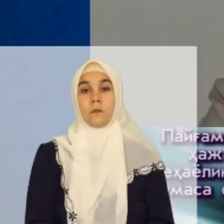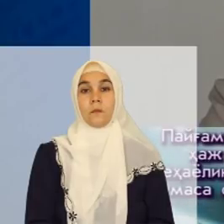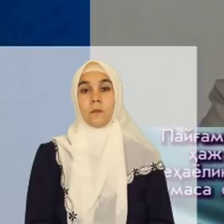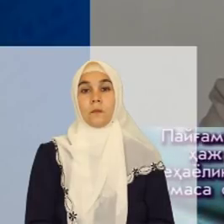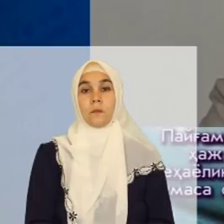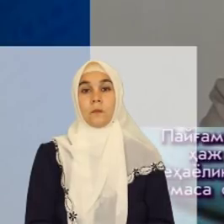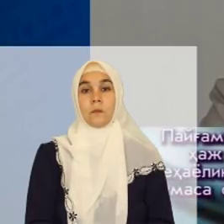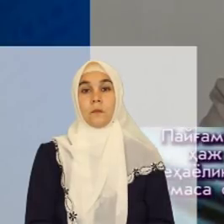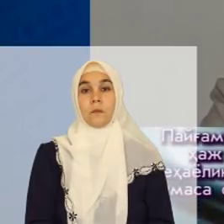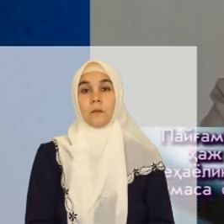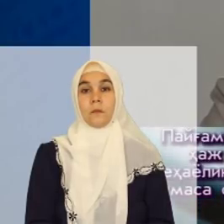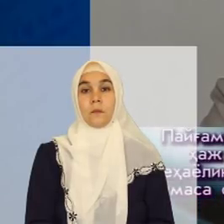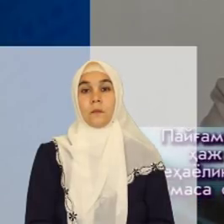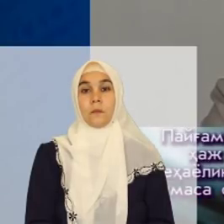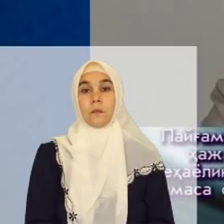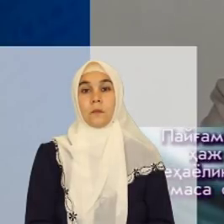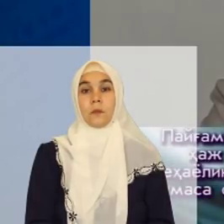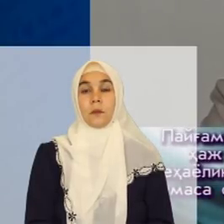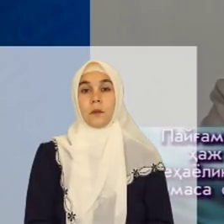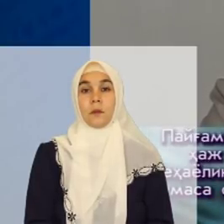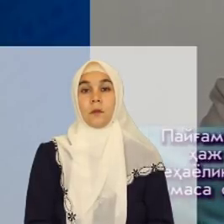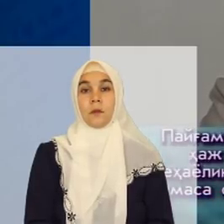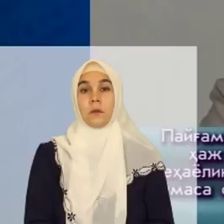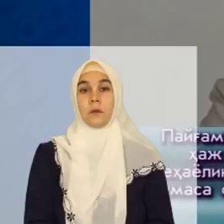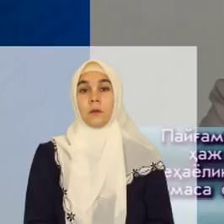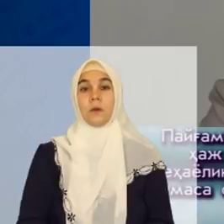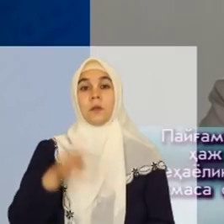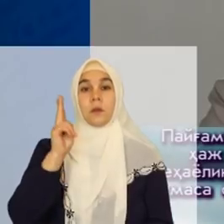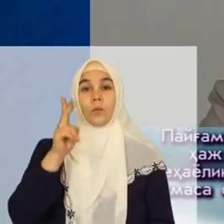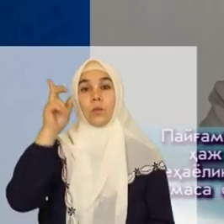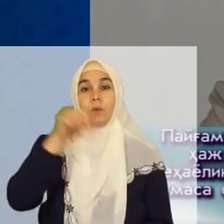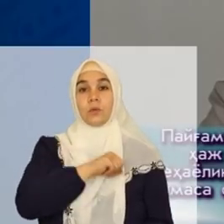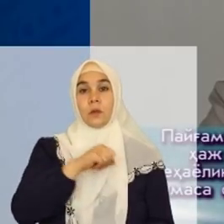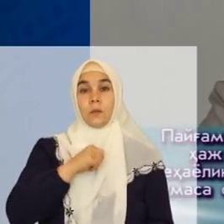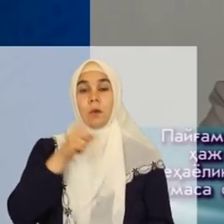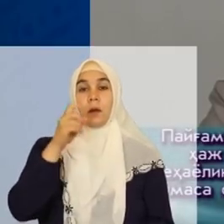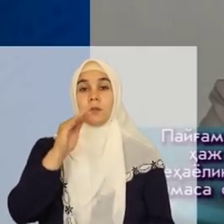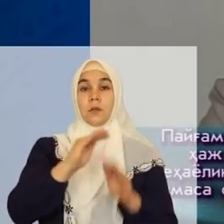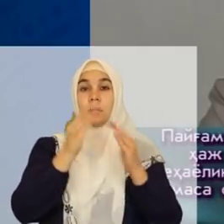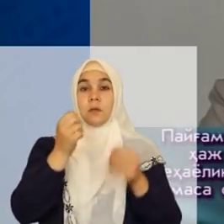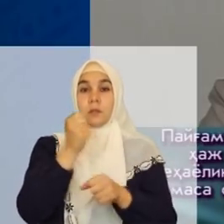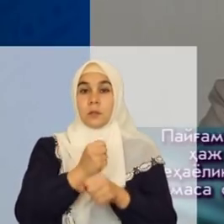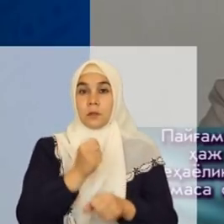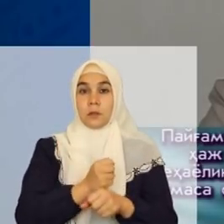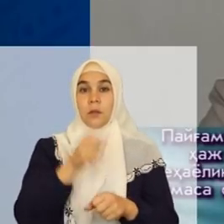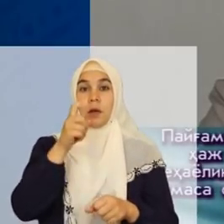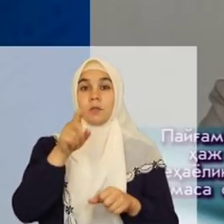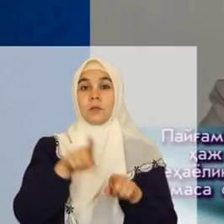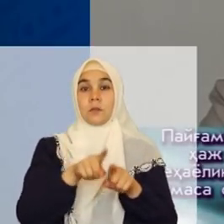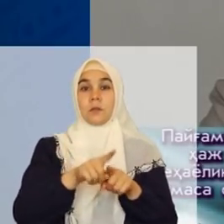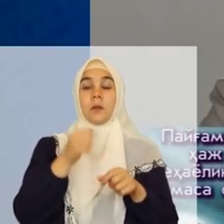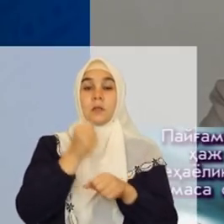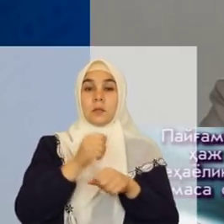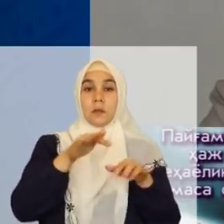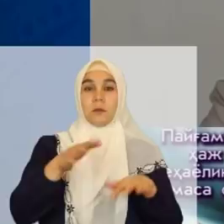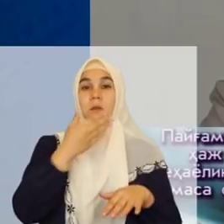raja'a ka yawma waladathu ummuhu." Kim Alloh uchun haj qilsa, haji davomida